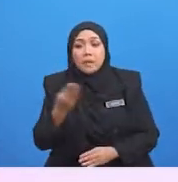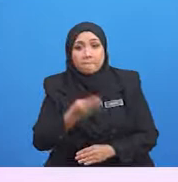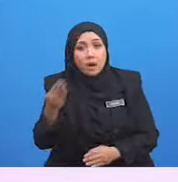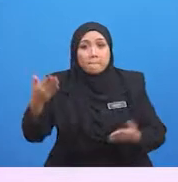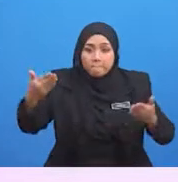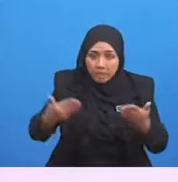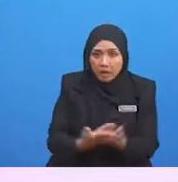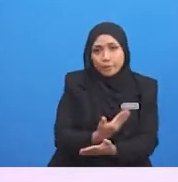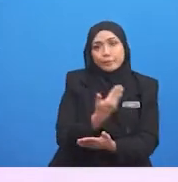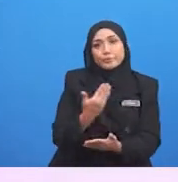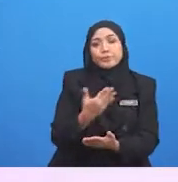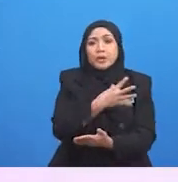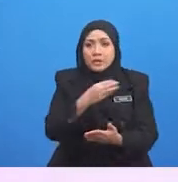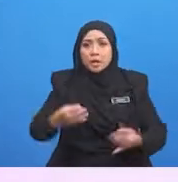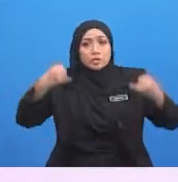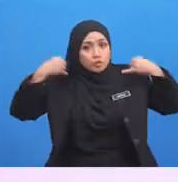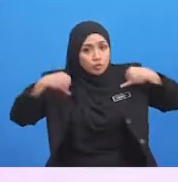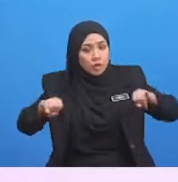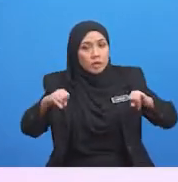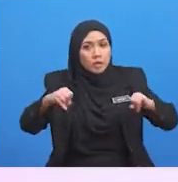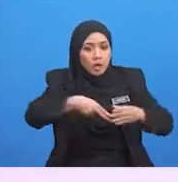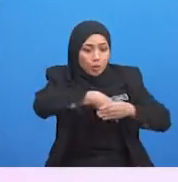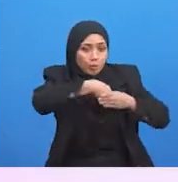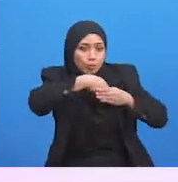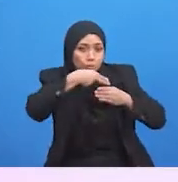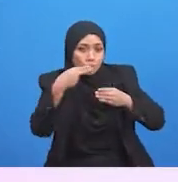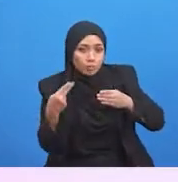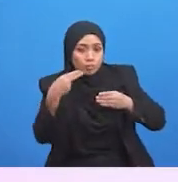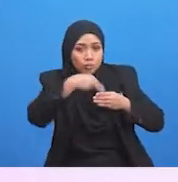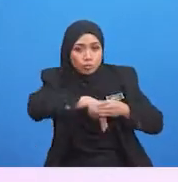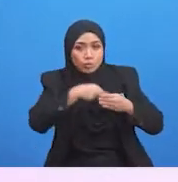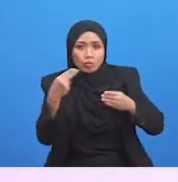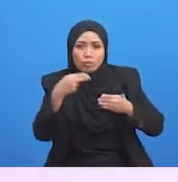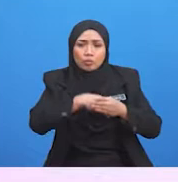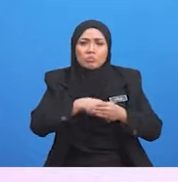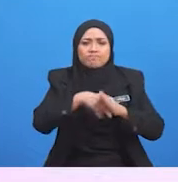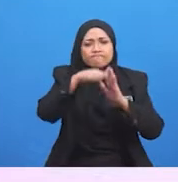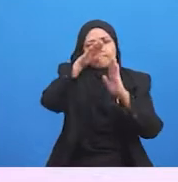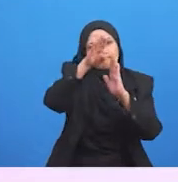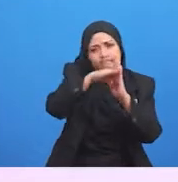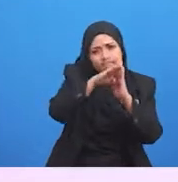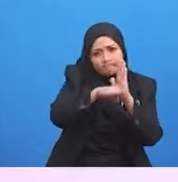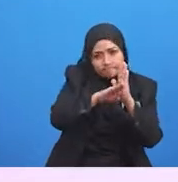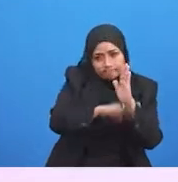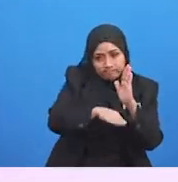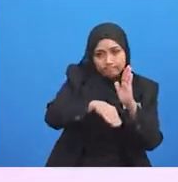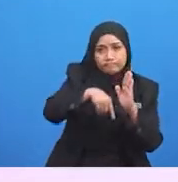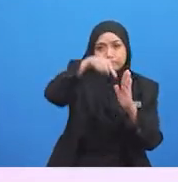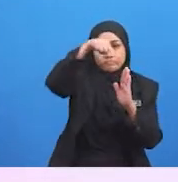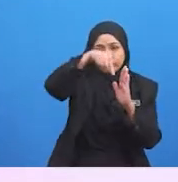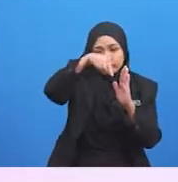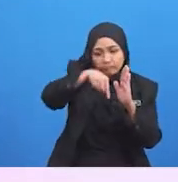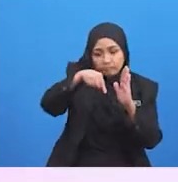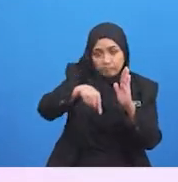dan akibatnya jualan dan keuntungan syarikat akan mengalami penurunan. Dan pada peringkat